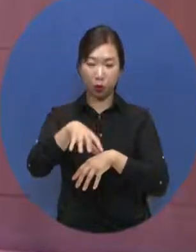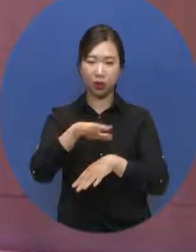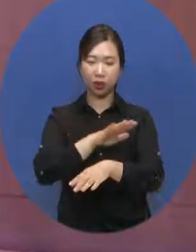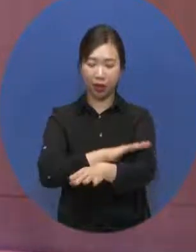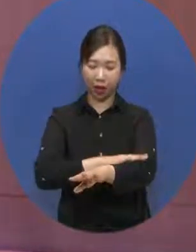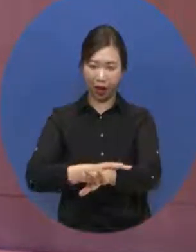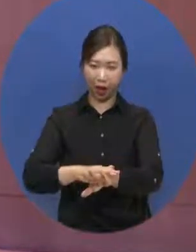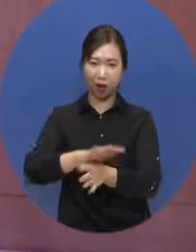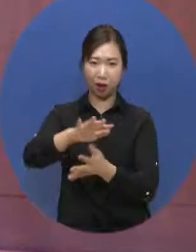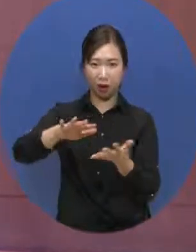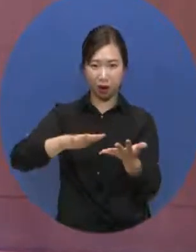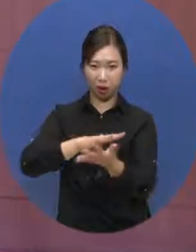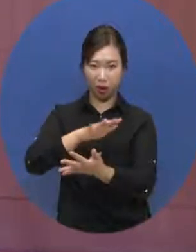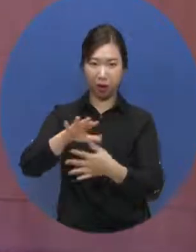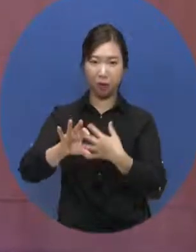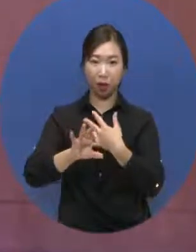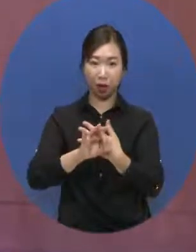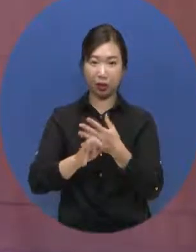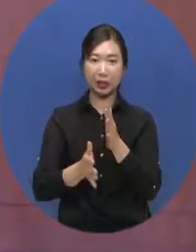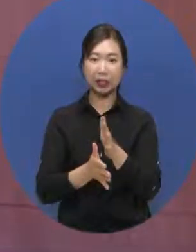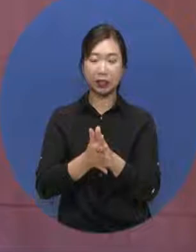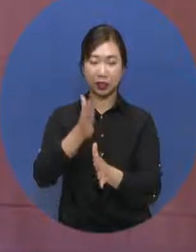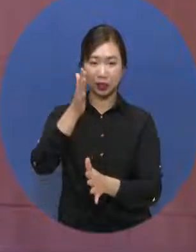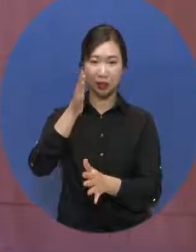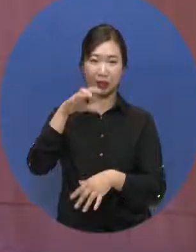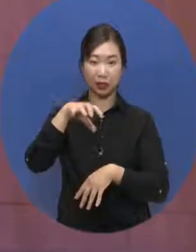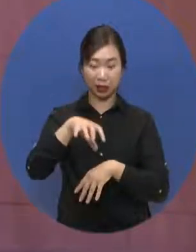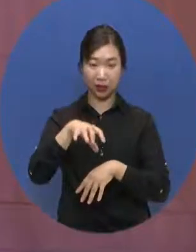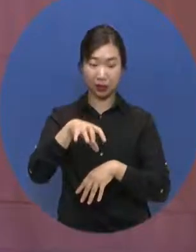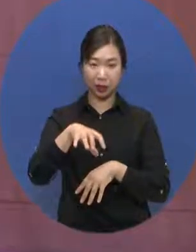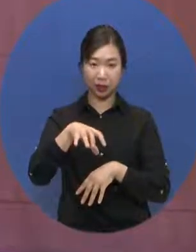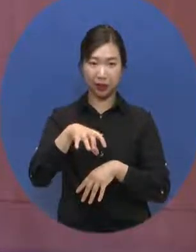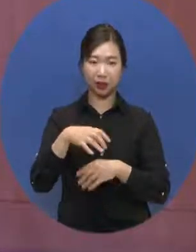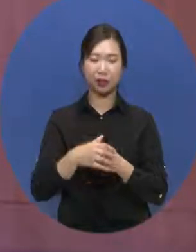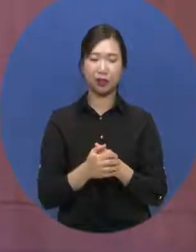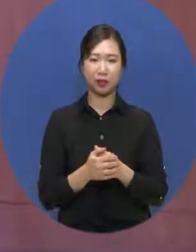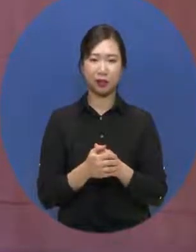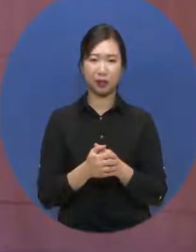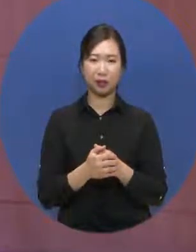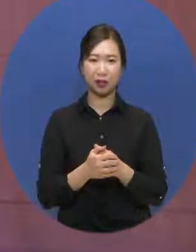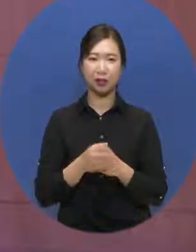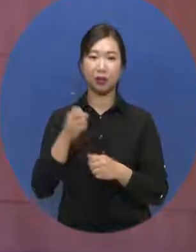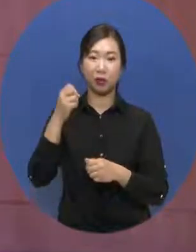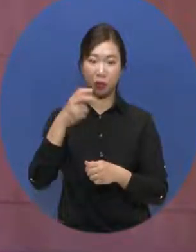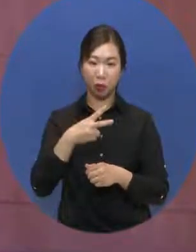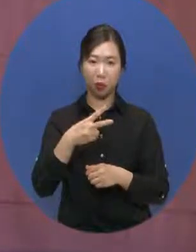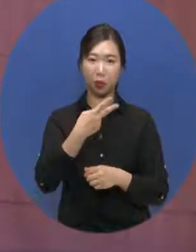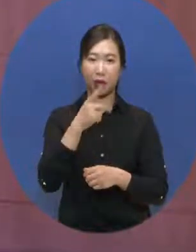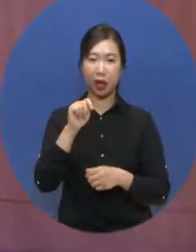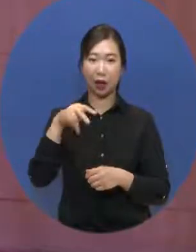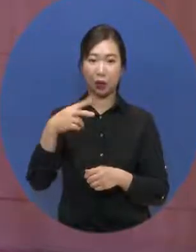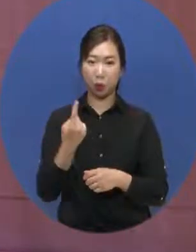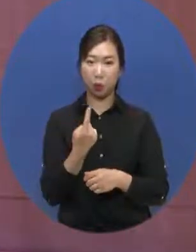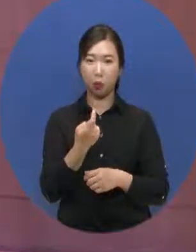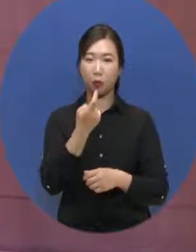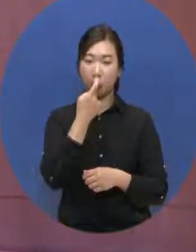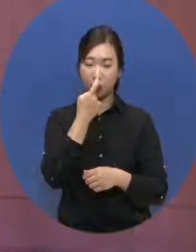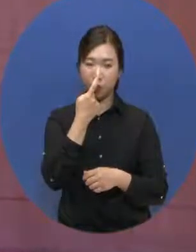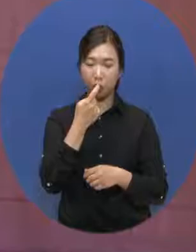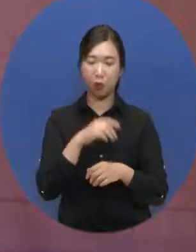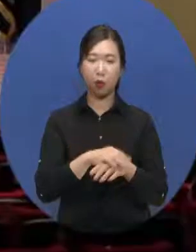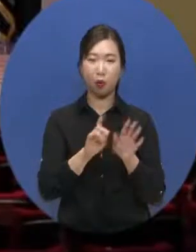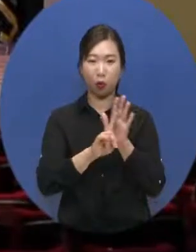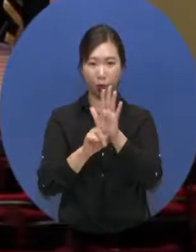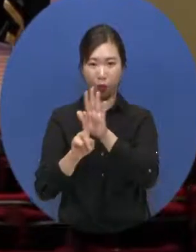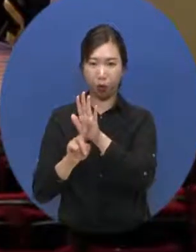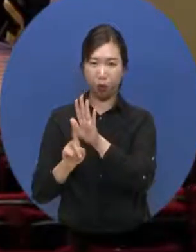그리고 시흥의 인물 더 나아가서 또 다도를 배우고 터뜨리는 아주